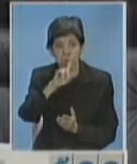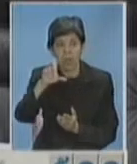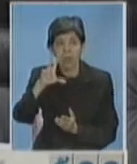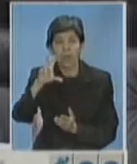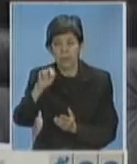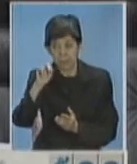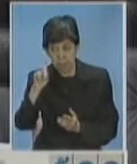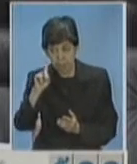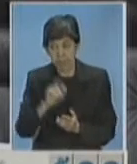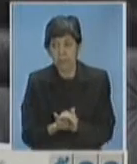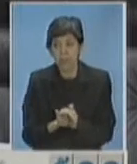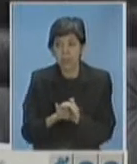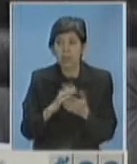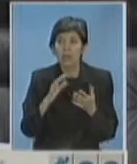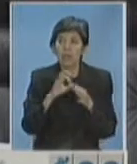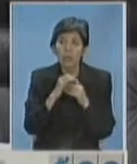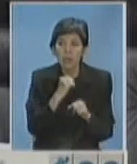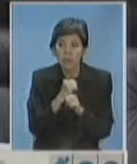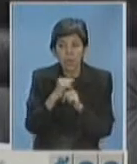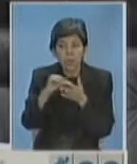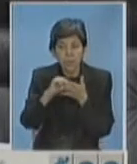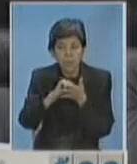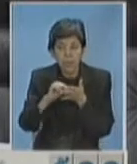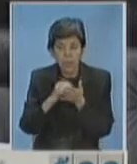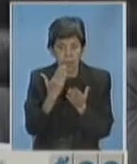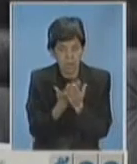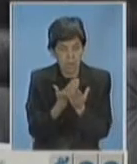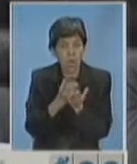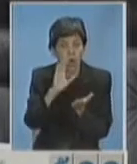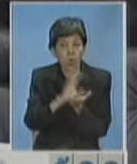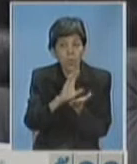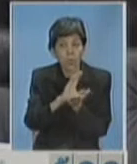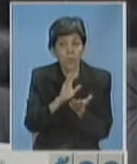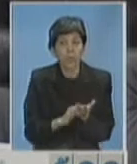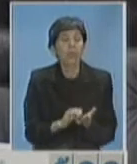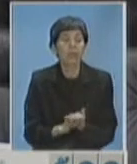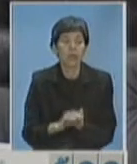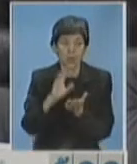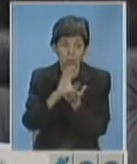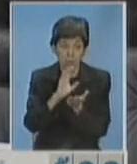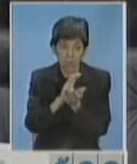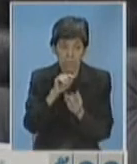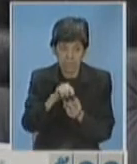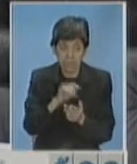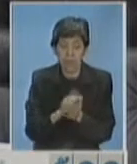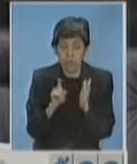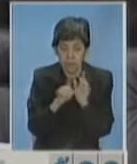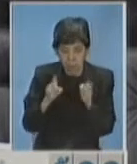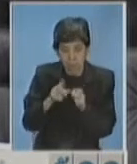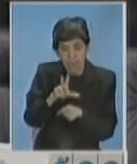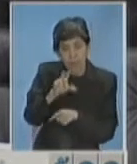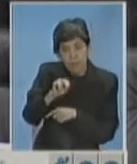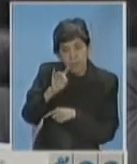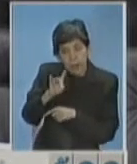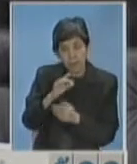หน้า 131ค่ะในการเพิ่มแปรยตินะคะในงบของกองทุนนะคะส่วนสุดท้ายเลยค่ะในวงเล็บ